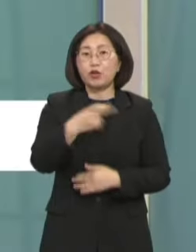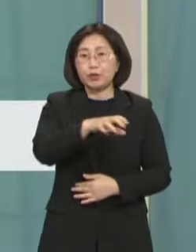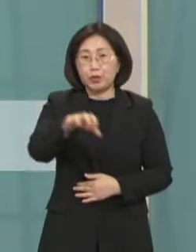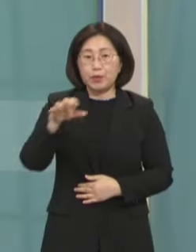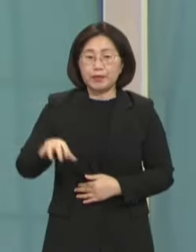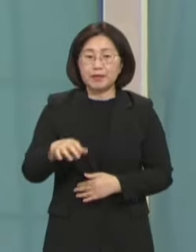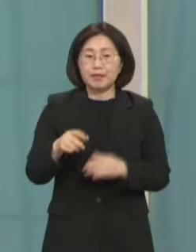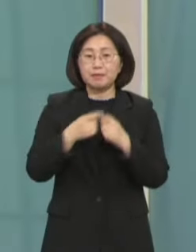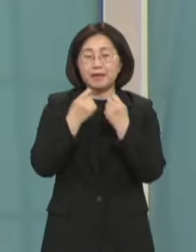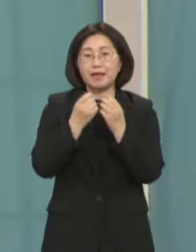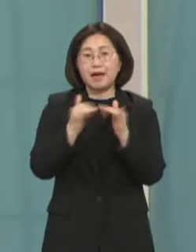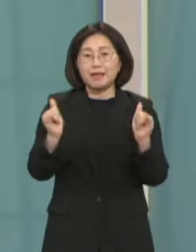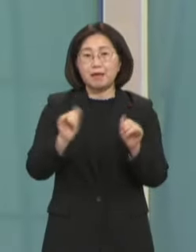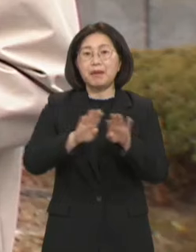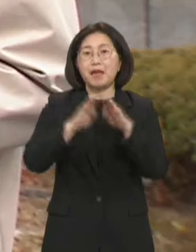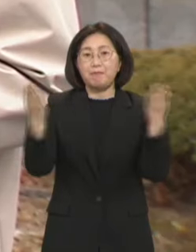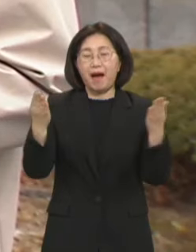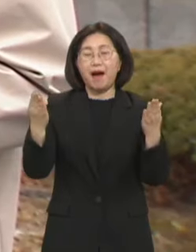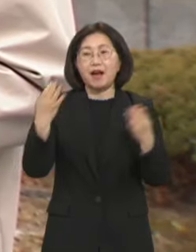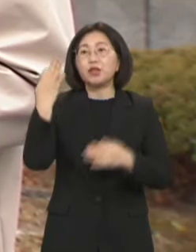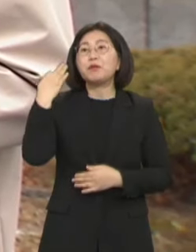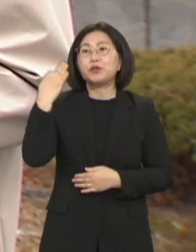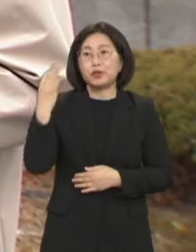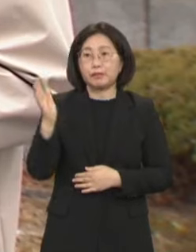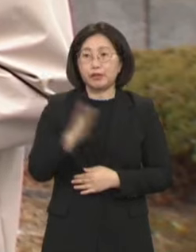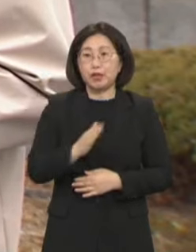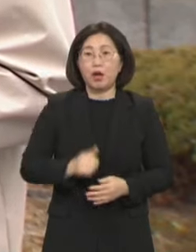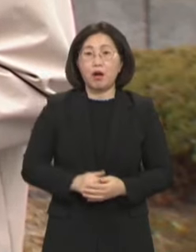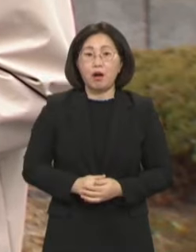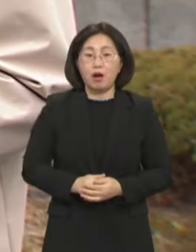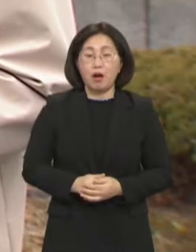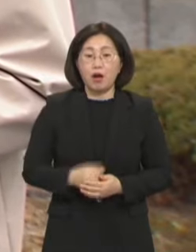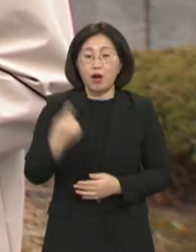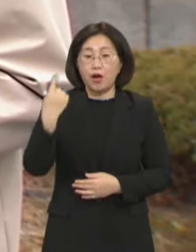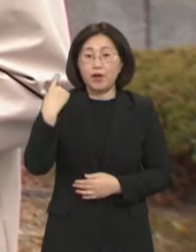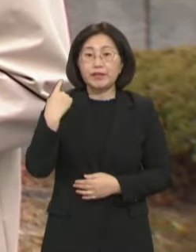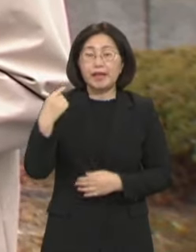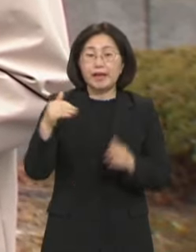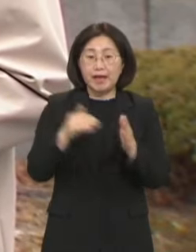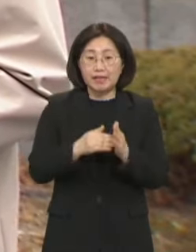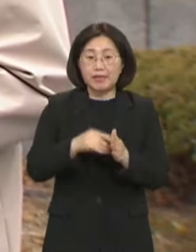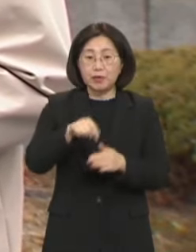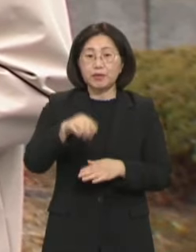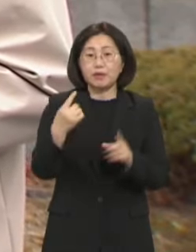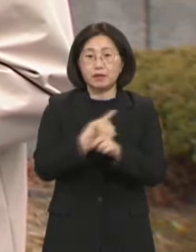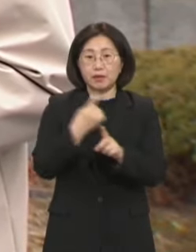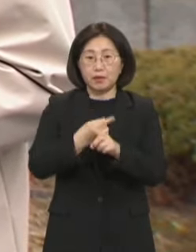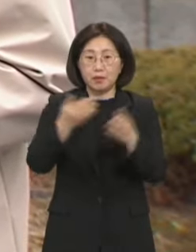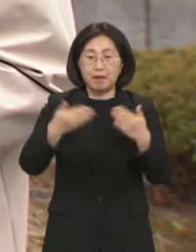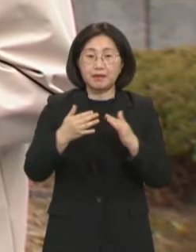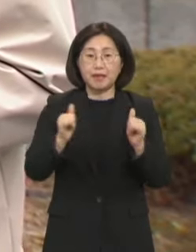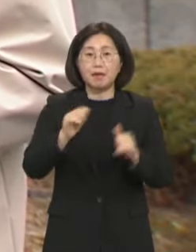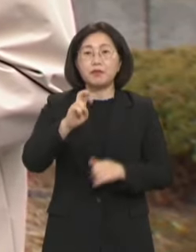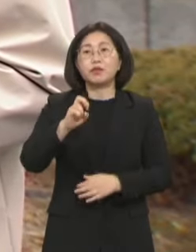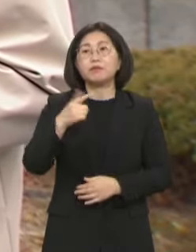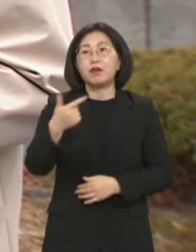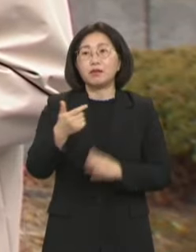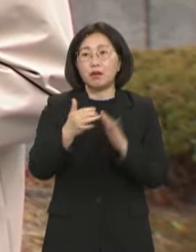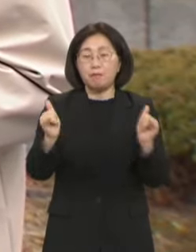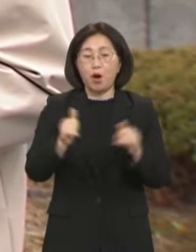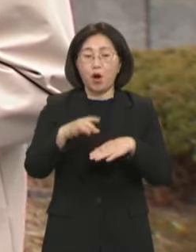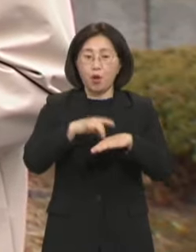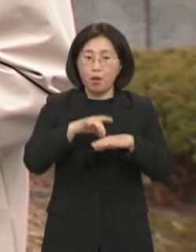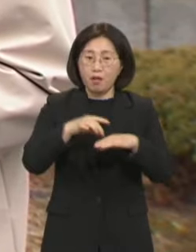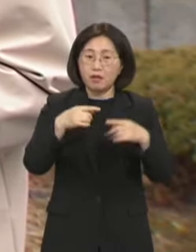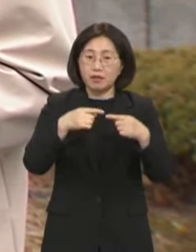개방한지 2주가 지났습니다 전날까지 이곳 국군 대전 병원에서 치료를 받은 민간인은 26명으로 골절